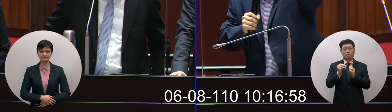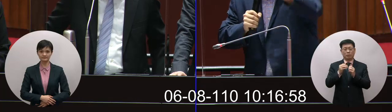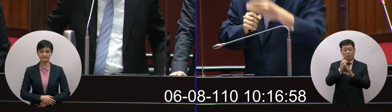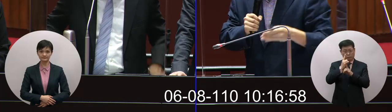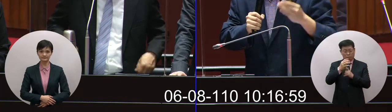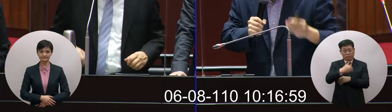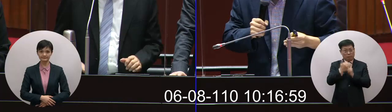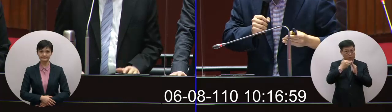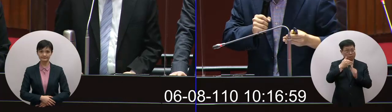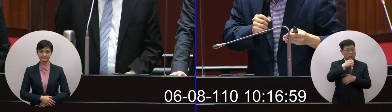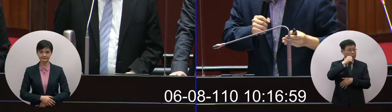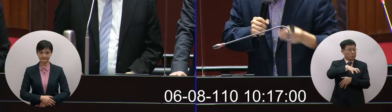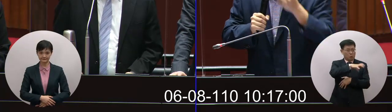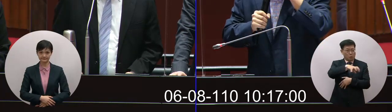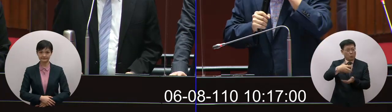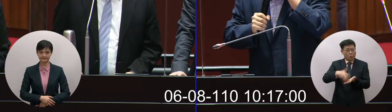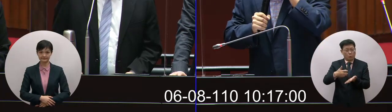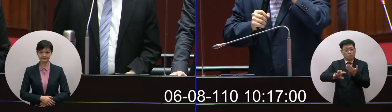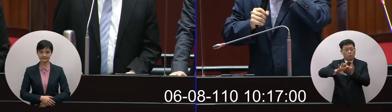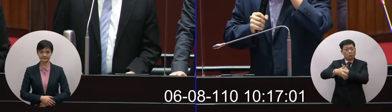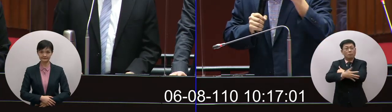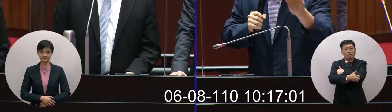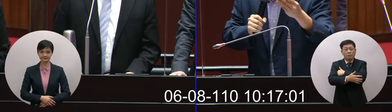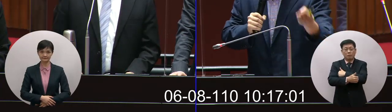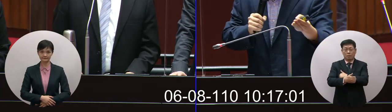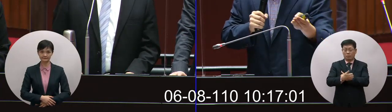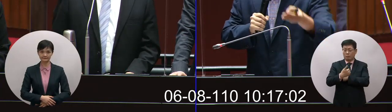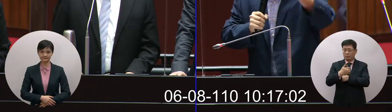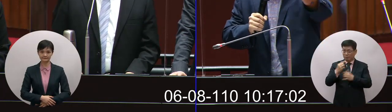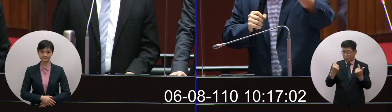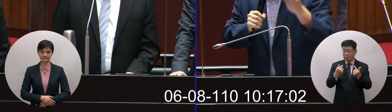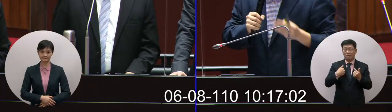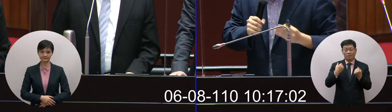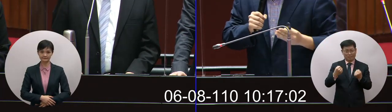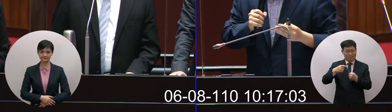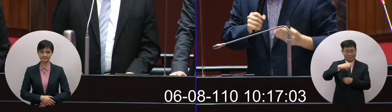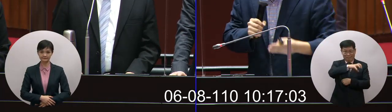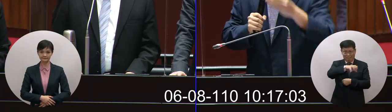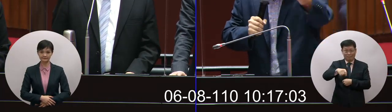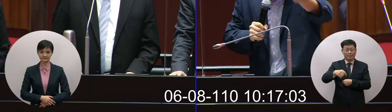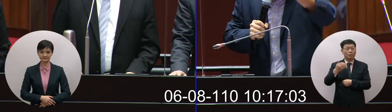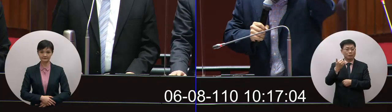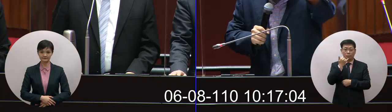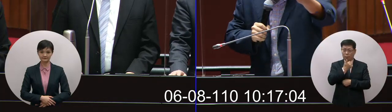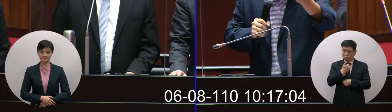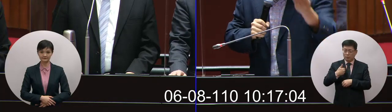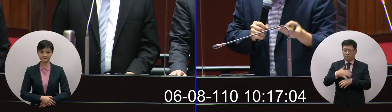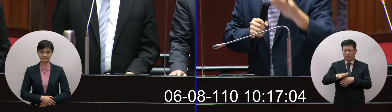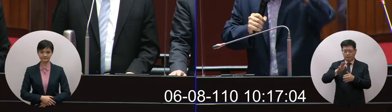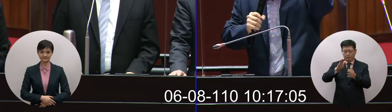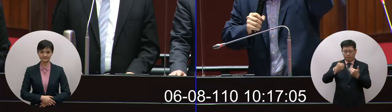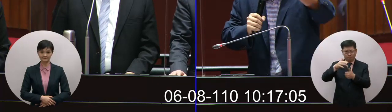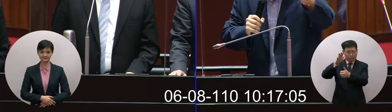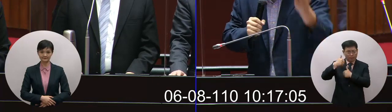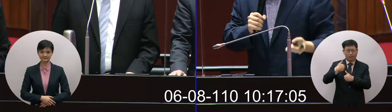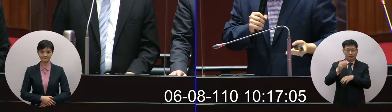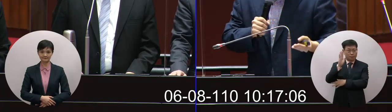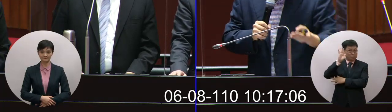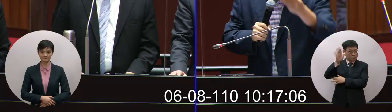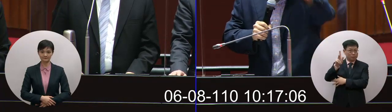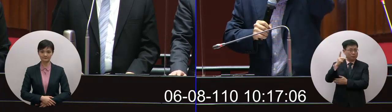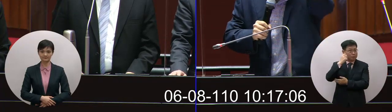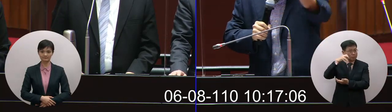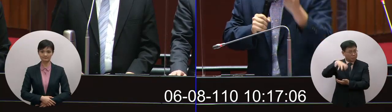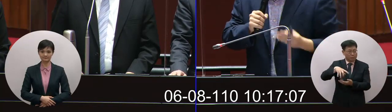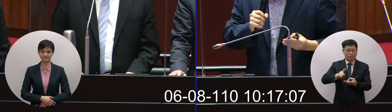产业聚落，遮侪移工嘛，所以咱即来讲，你可比讲伫桃竹竹苗有可能去征用吼，这个公有的宿舍也